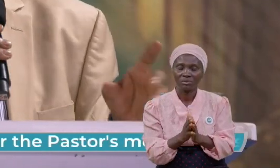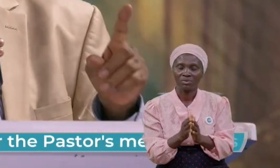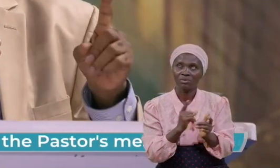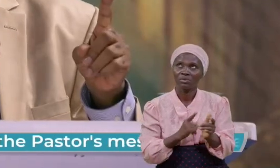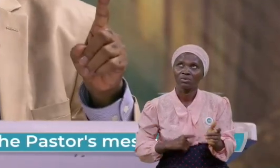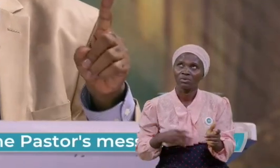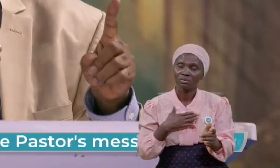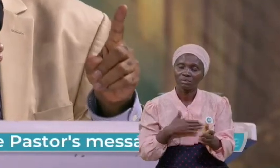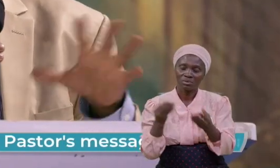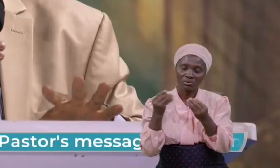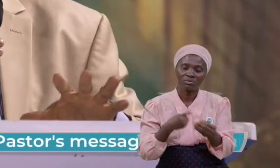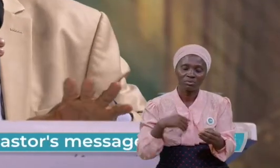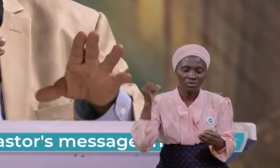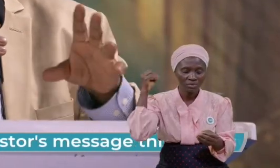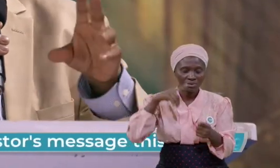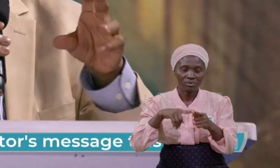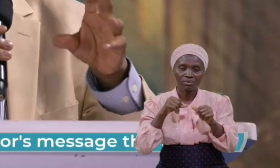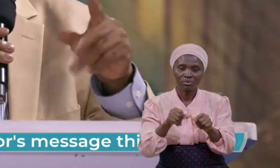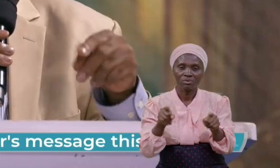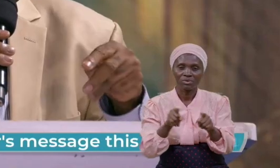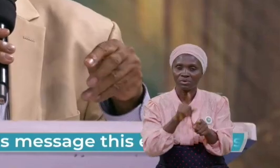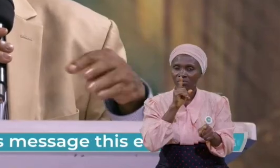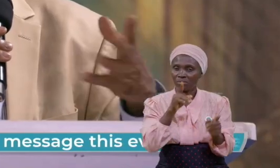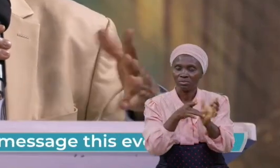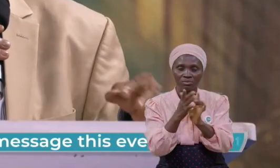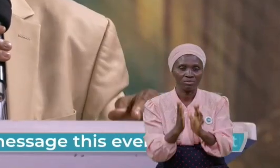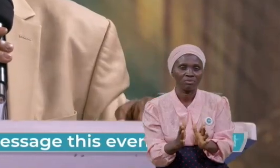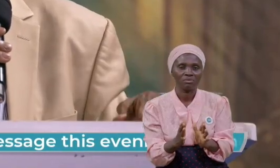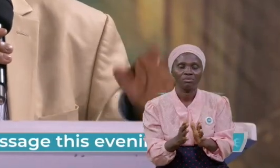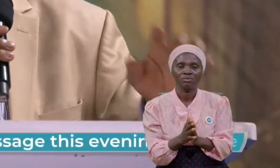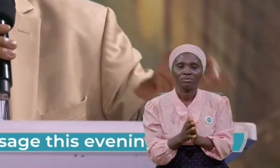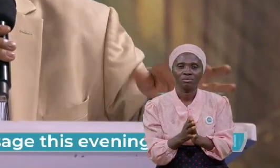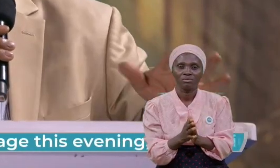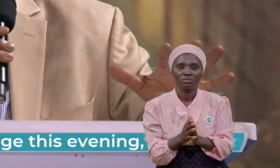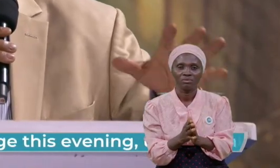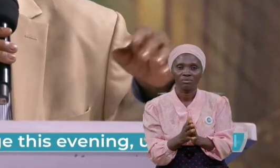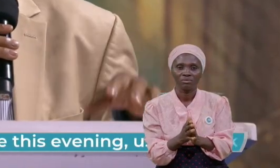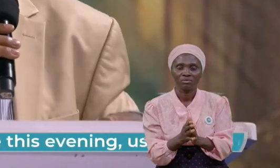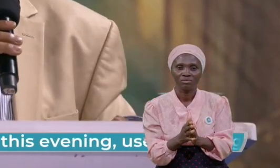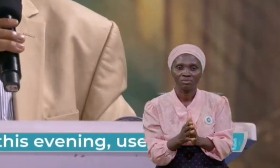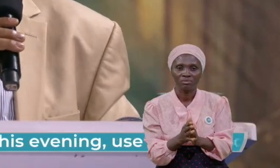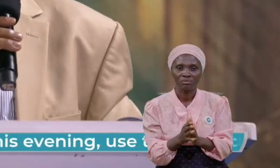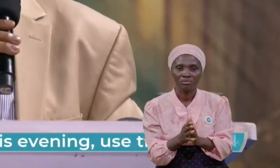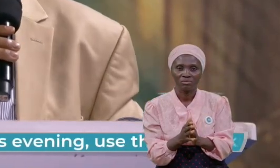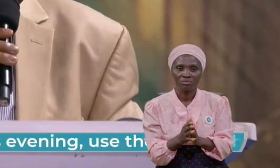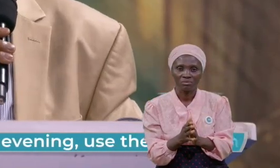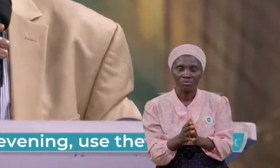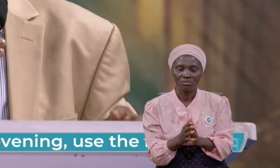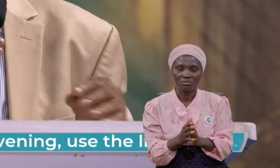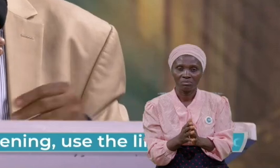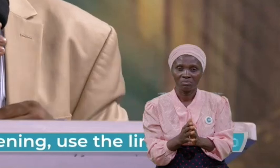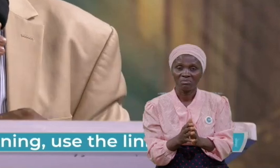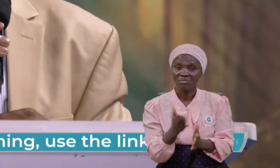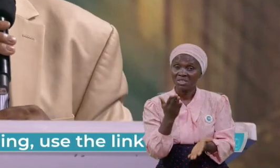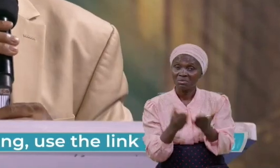Seigneur, donne-moi la grâce de demeurer chrétien. Si tu n'es pas levé, mais tu sais en réalité que tu n'es